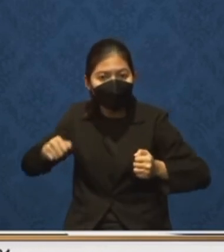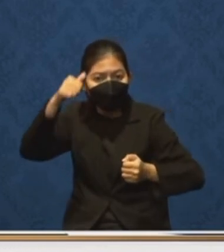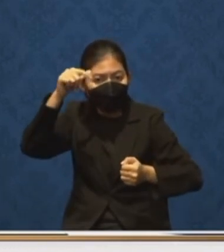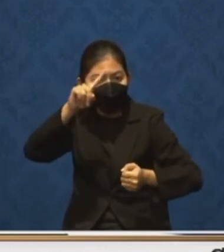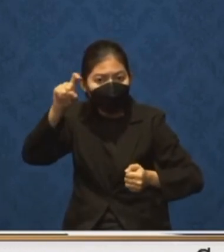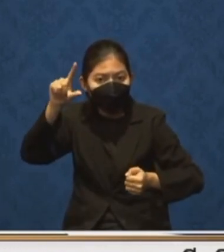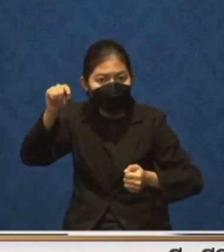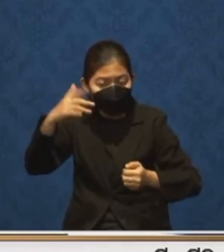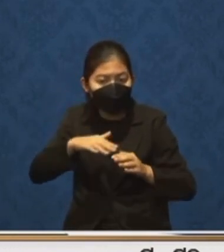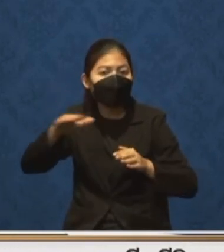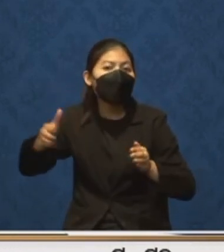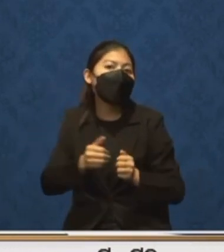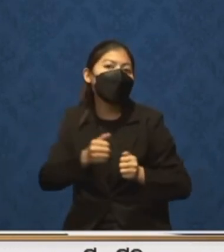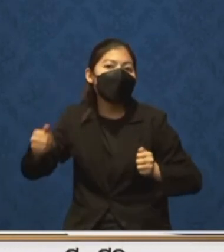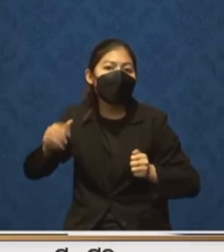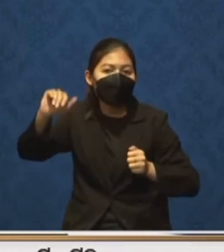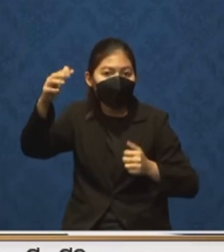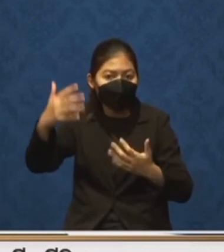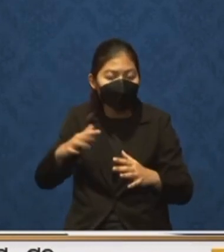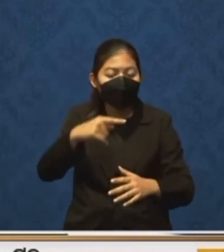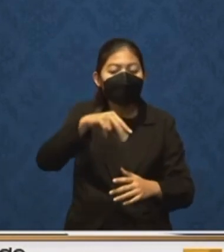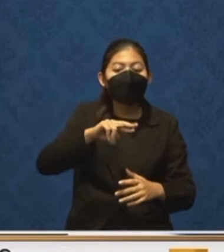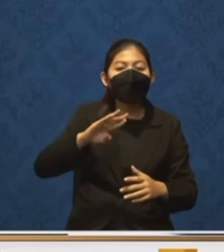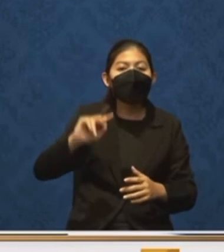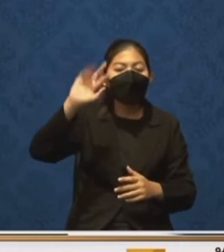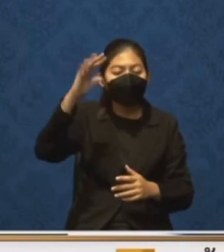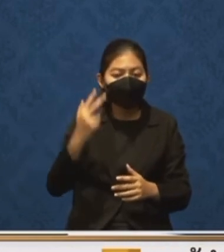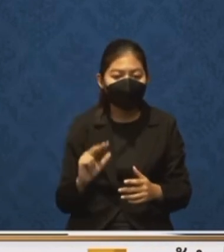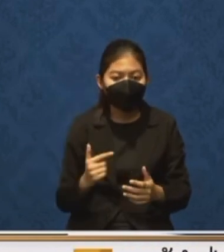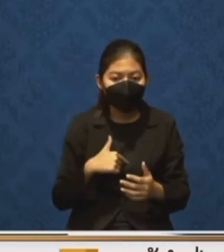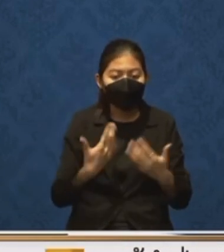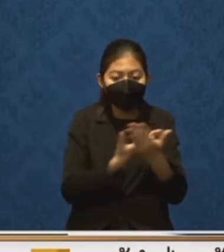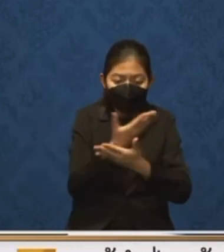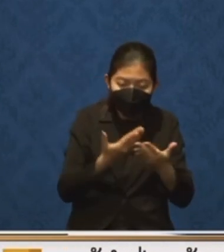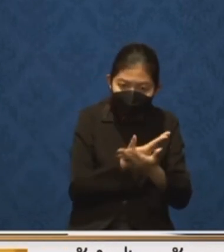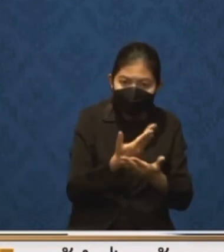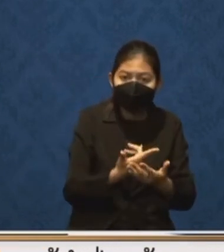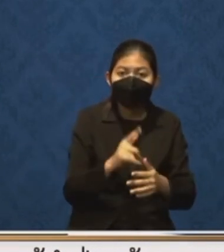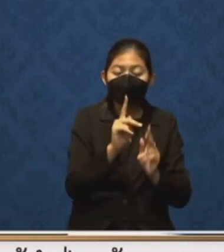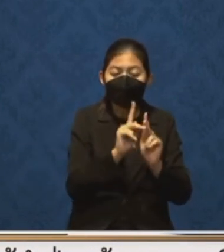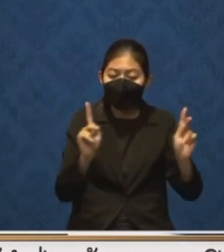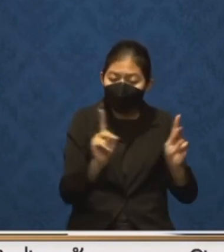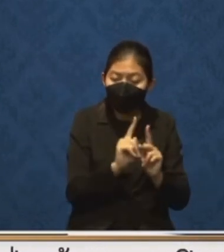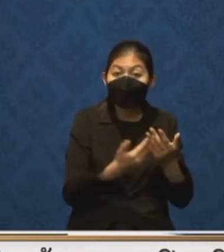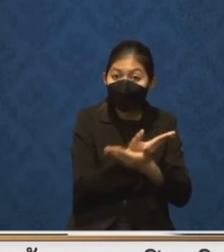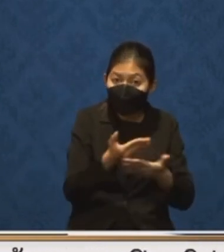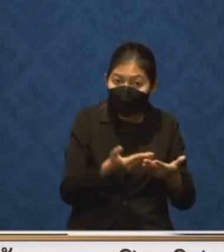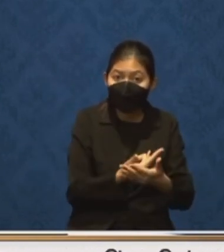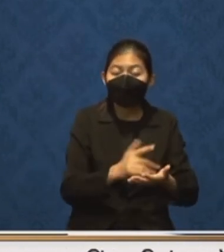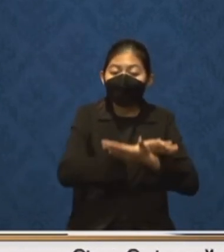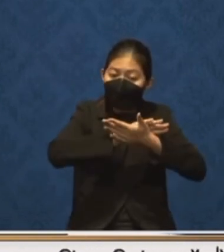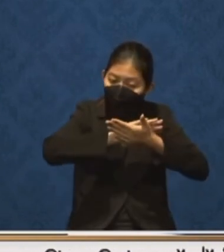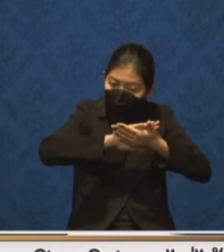วออกไปก่อนแล้วรอให้ภ fri içinพวกเราวหคนนาใหขณะกำรั theaterให้